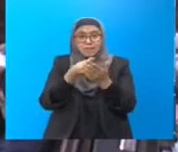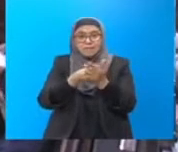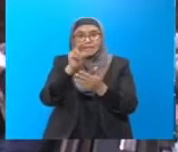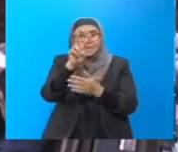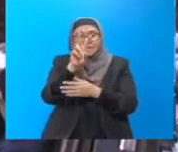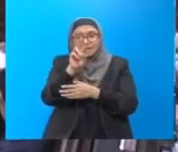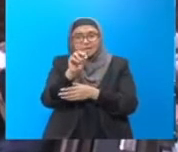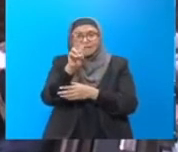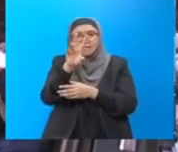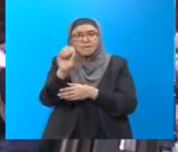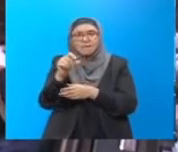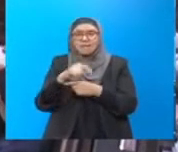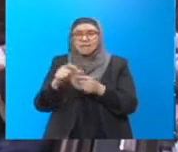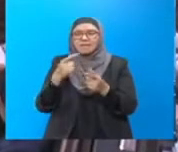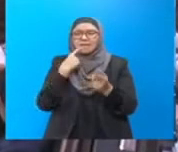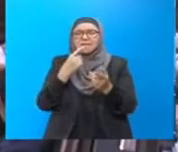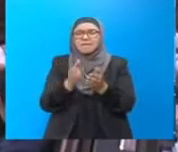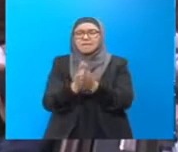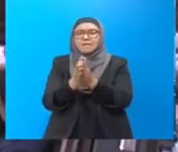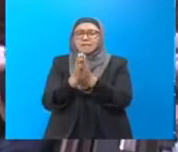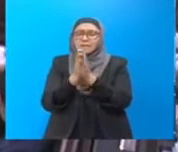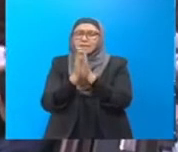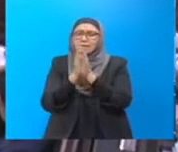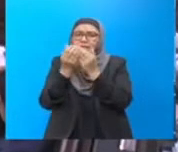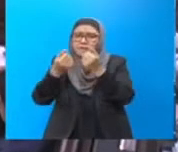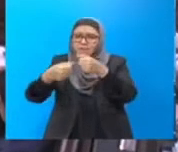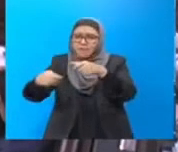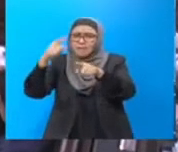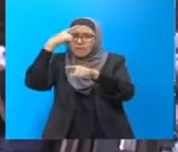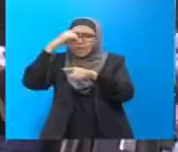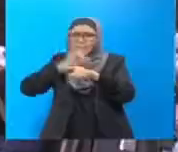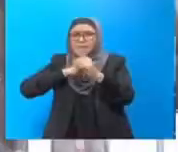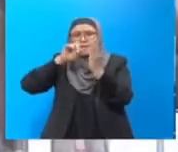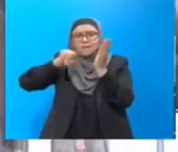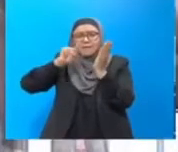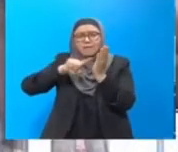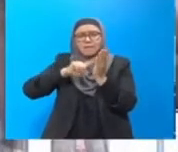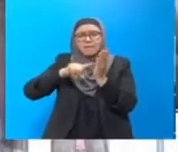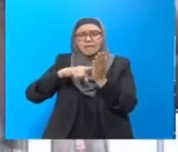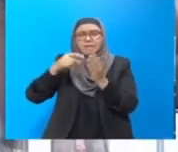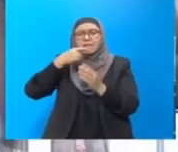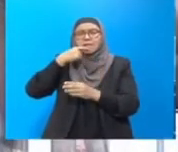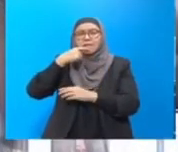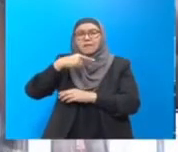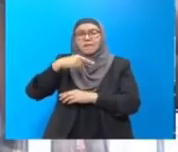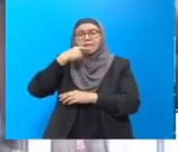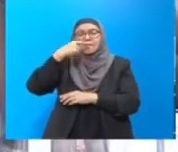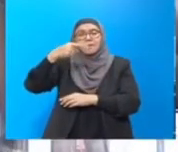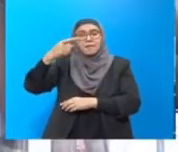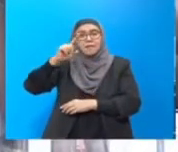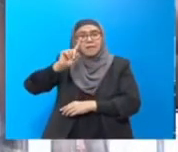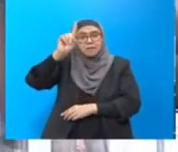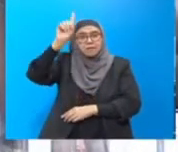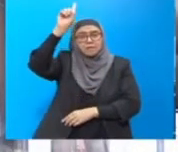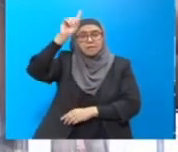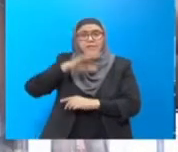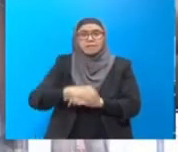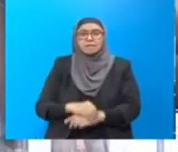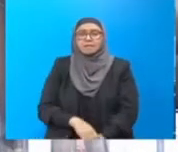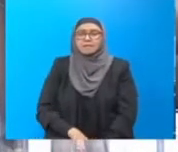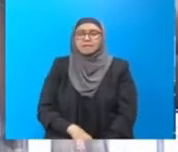Izinkan saya untuk merujuk ke dokter mana loh taala diperkosa ath-thalaq Al Billahi minas syaiton nirojim Bismillahirrohmanirrohim